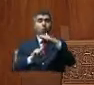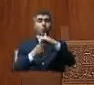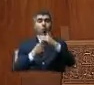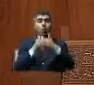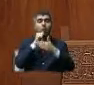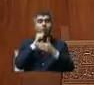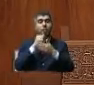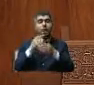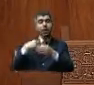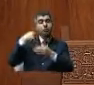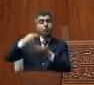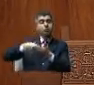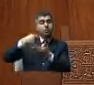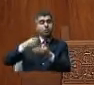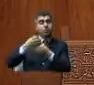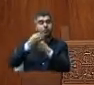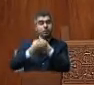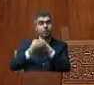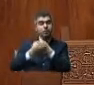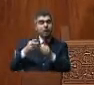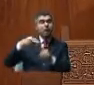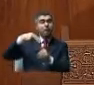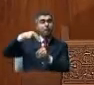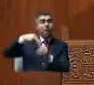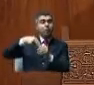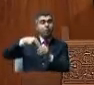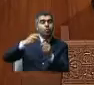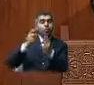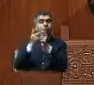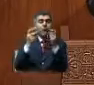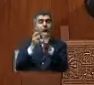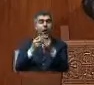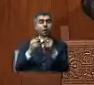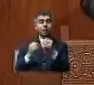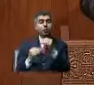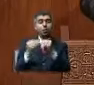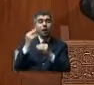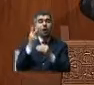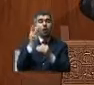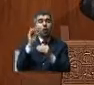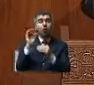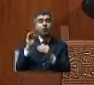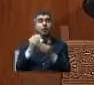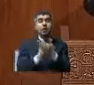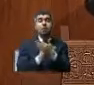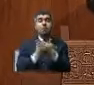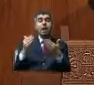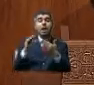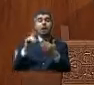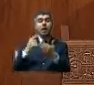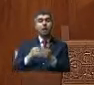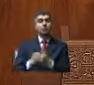واداء متاخرات الدوله تجاه شركات المحروقات بعد ان كانت تتجاوز 20 مليار درهم.